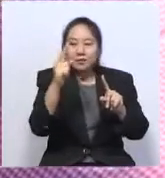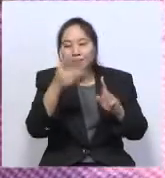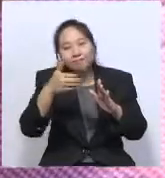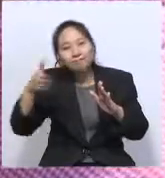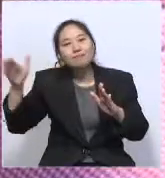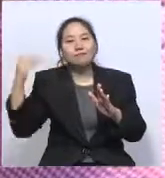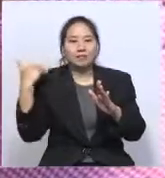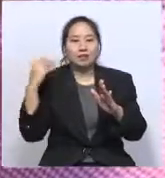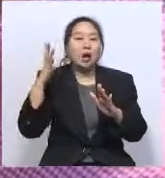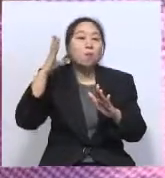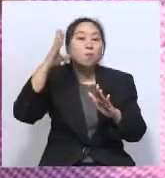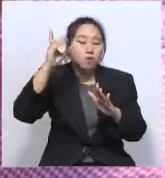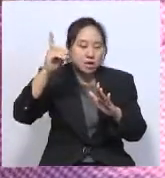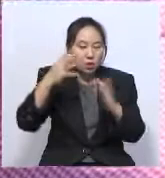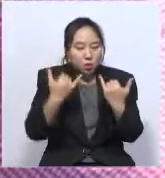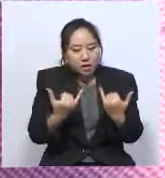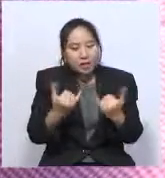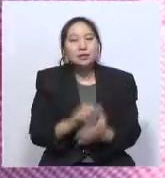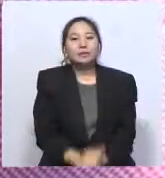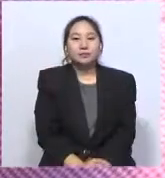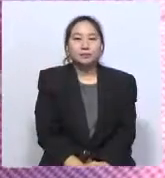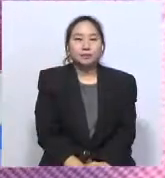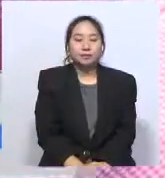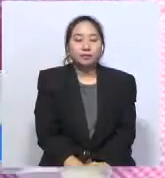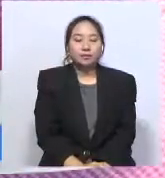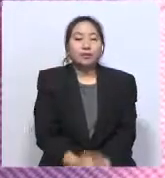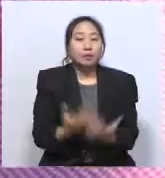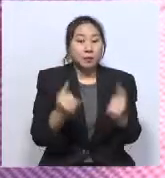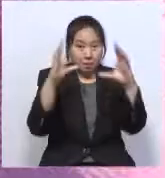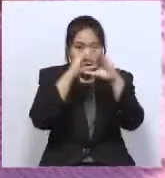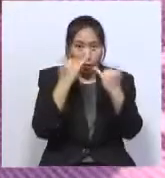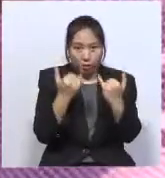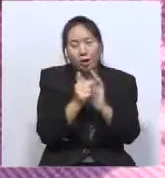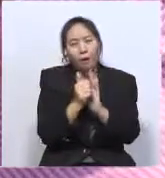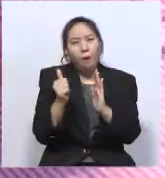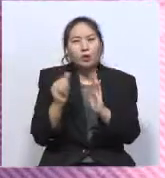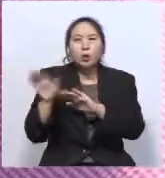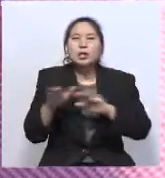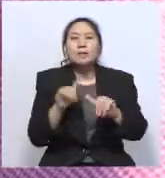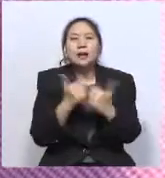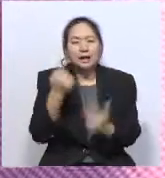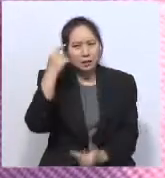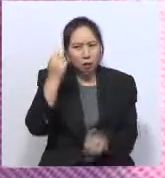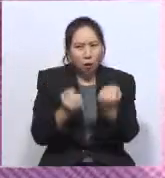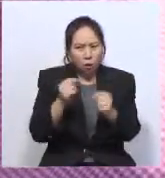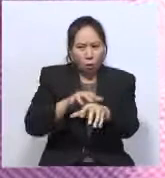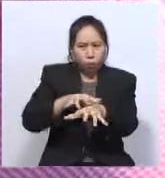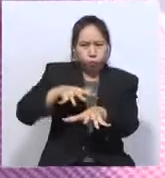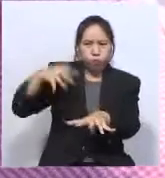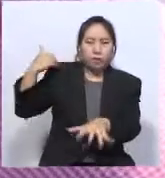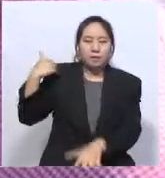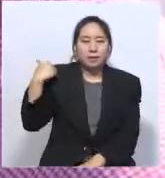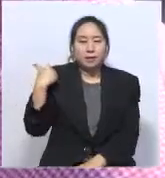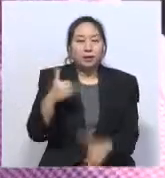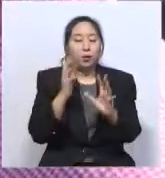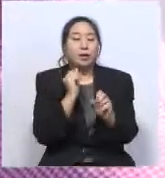วันนี้พรุ่งนี้และคืนพรุ่งนี ้คนที่จะเดินทางออกในช่วงค่ำวันนี้เองต้องเตรียมตัวยังไงเพราะดูเหมือนว่ารถน่าจะมากขึ้นกว่าช่วงเช้า ครับก็กำลัง